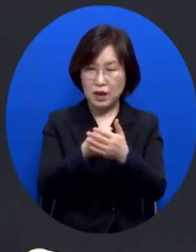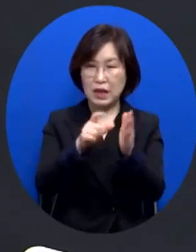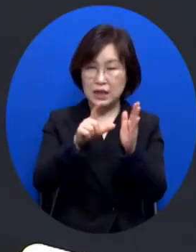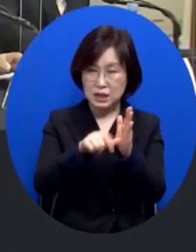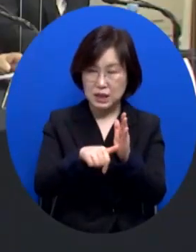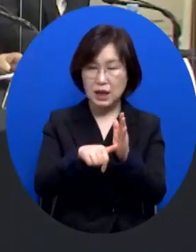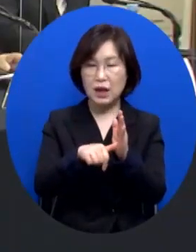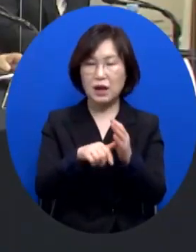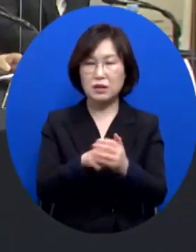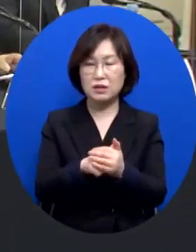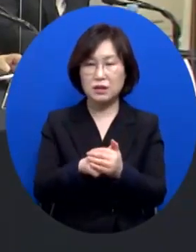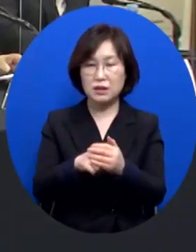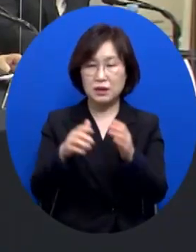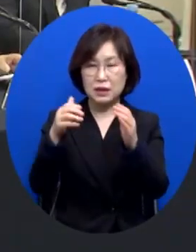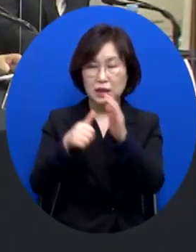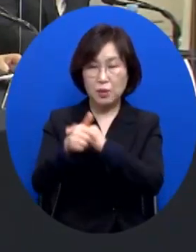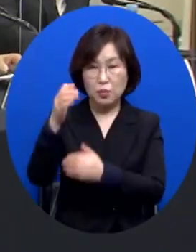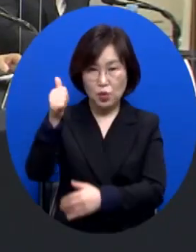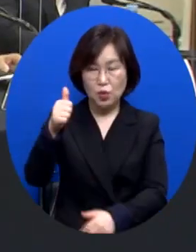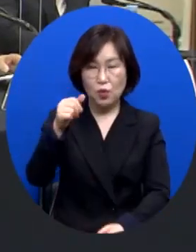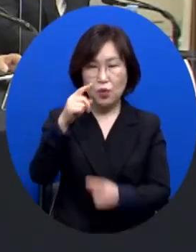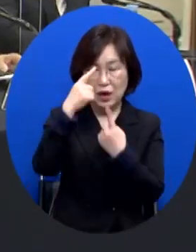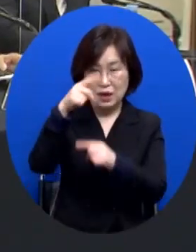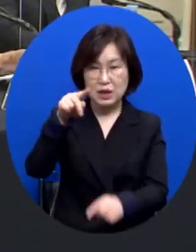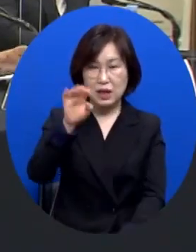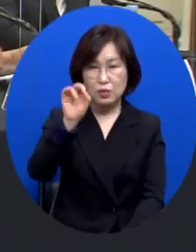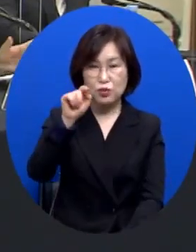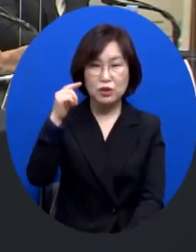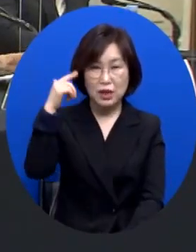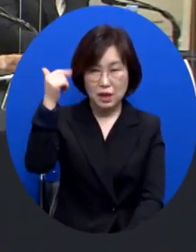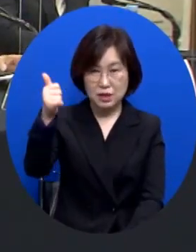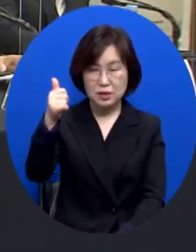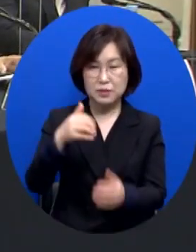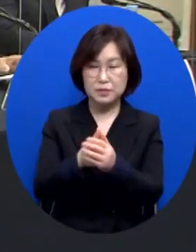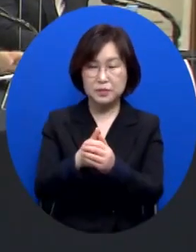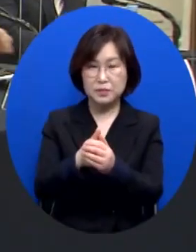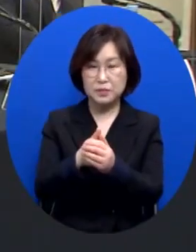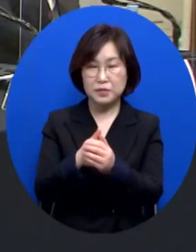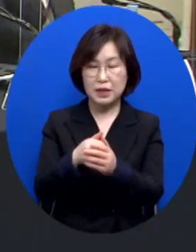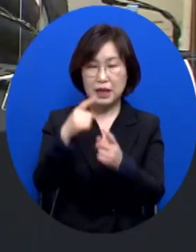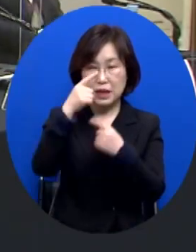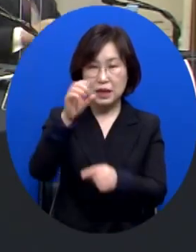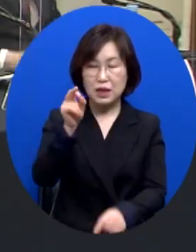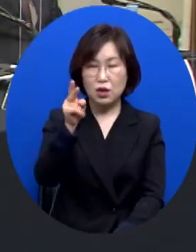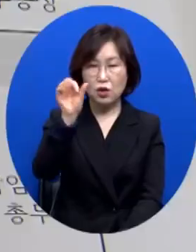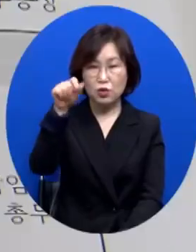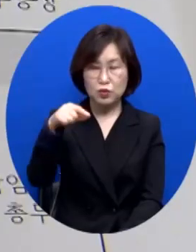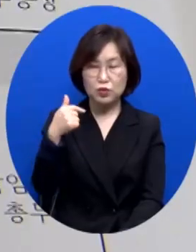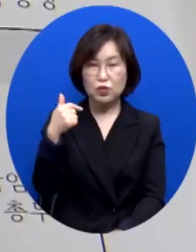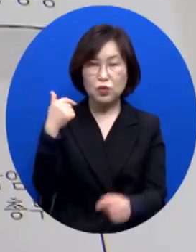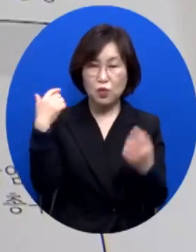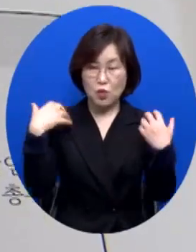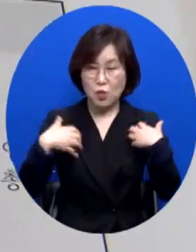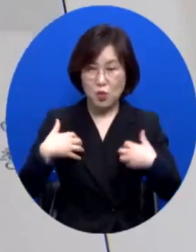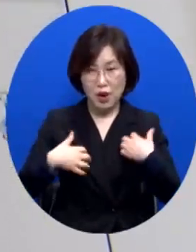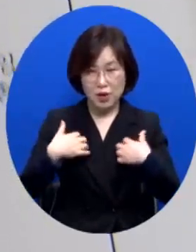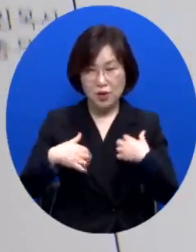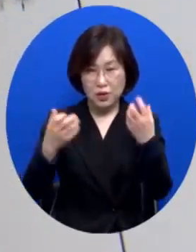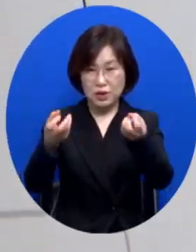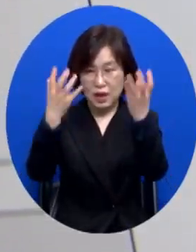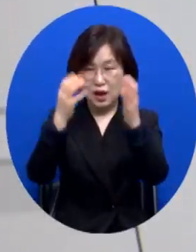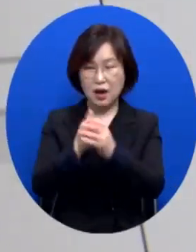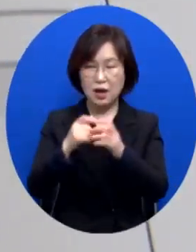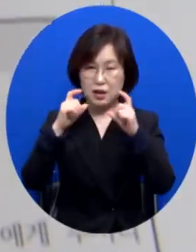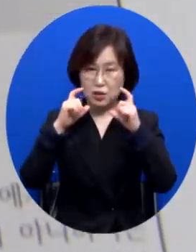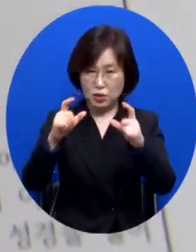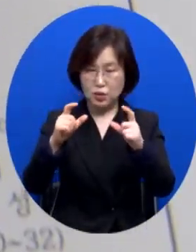시간은 대회장인 예성 이상문 총회장의 대회사, 기하성 이영훈 총회장의 환영사, 부활절